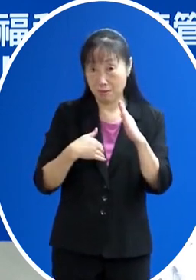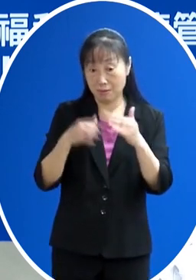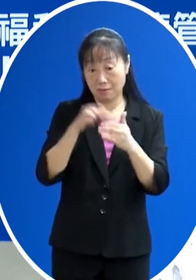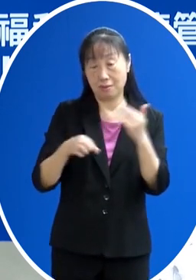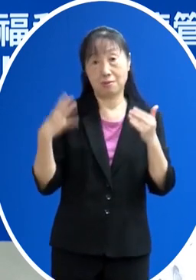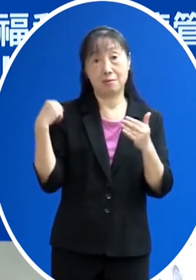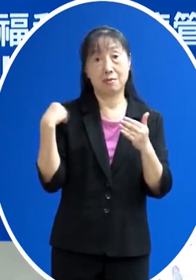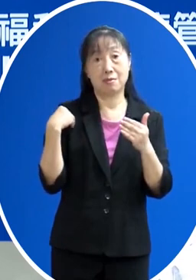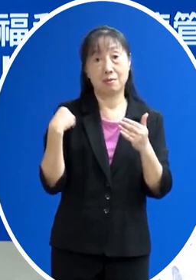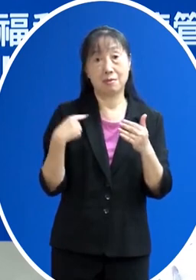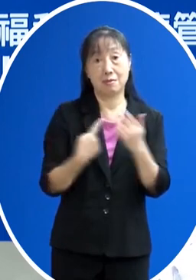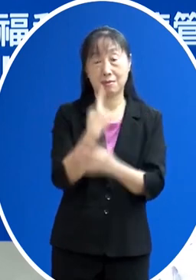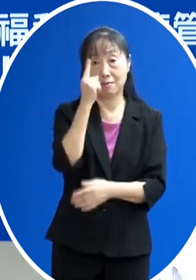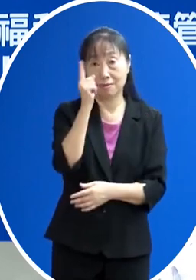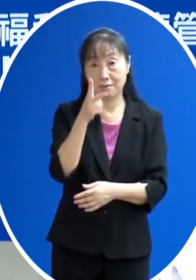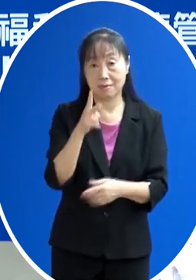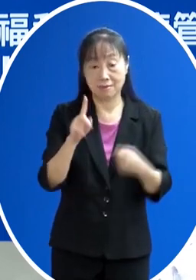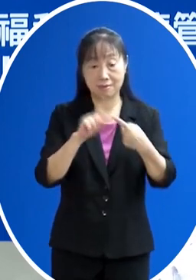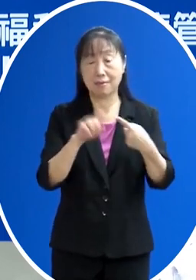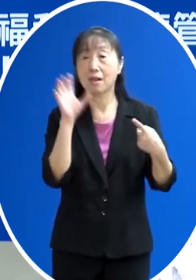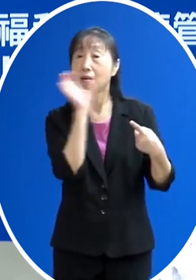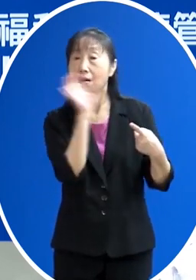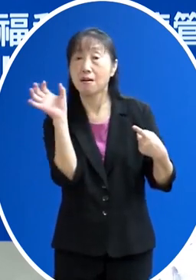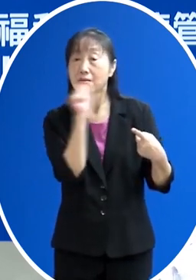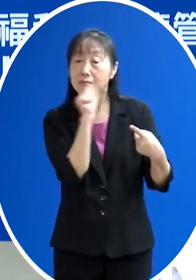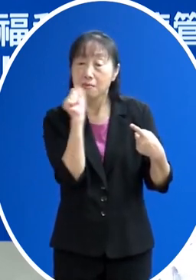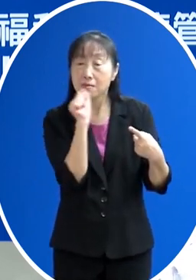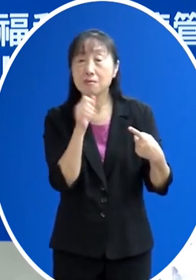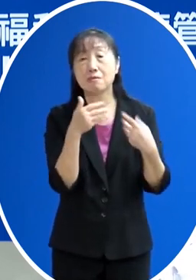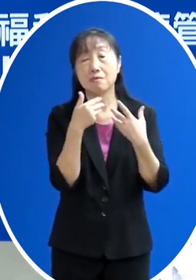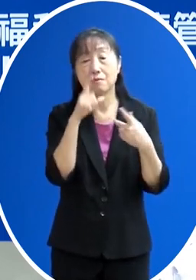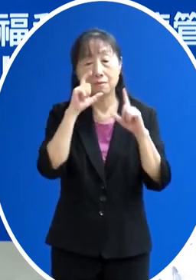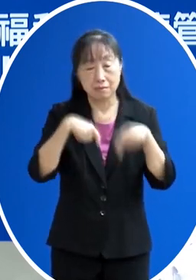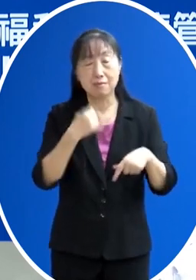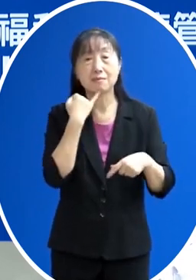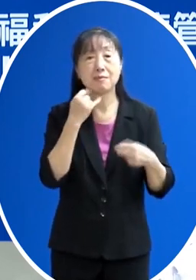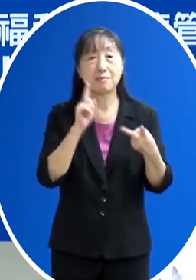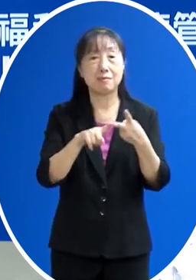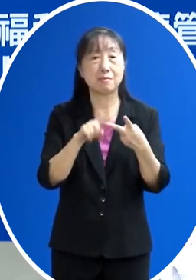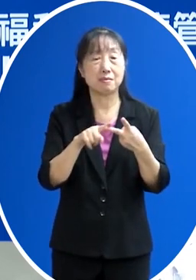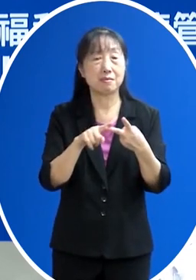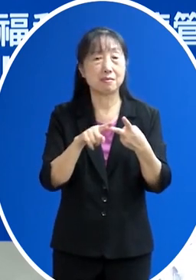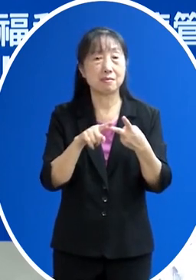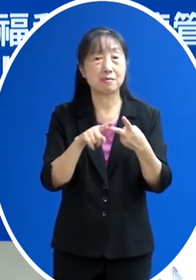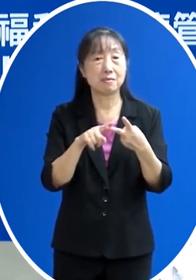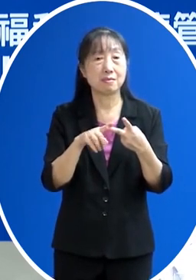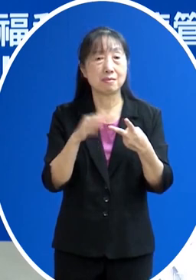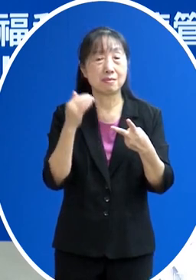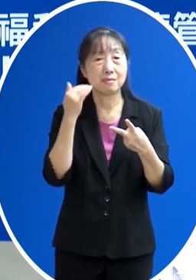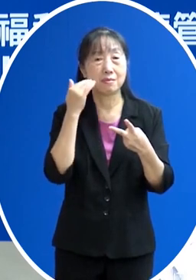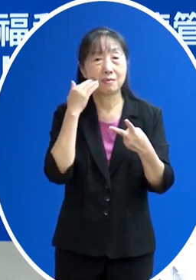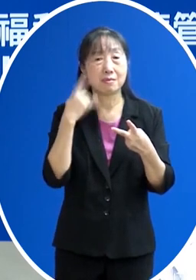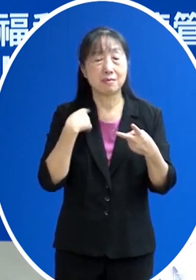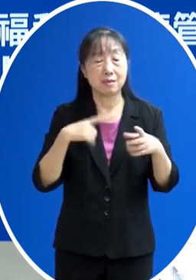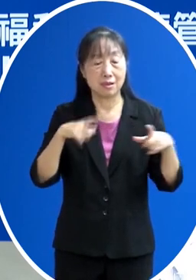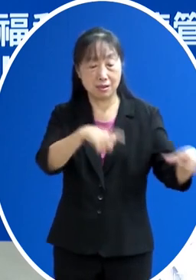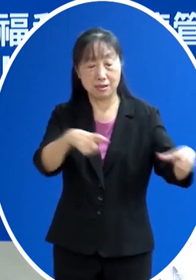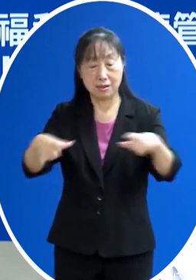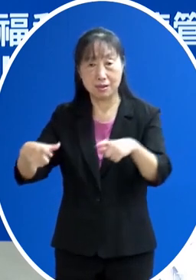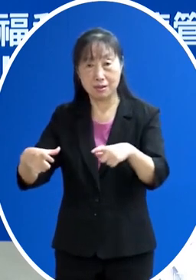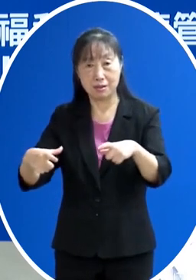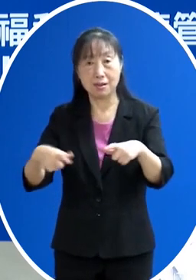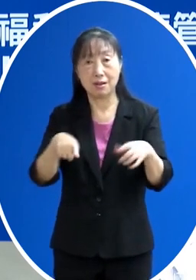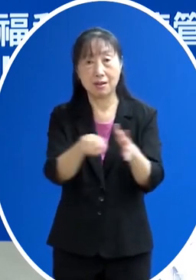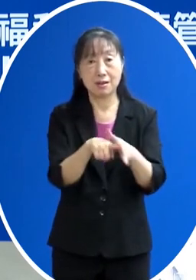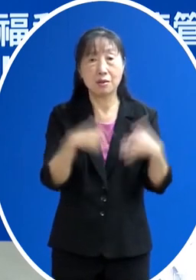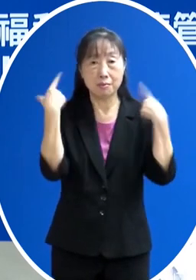有改变，除了两个，第一个是唱歌可以免戴口罩，第二个宴席不得主桌敬酒敬茶规定也